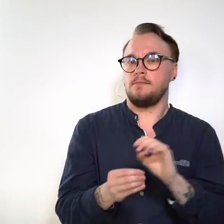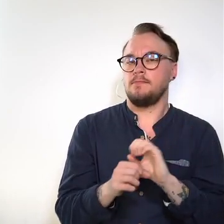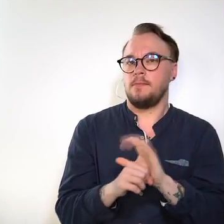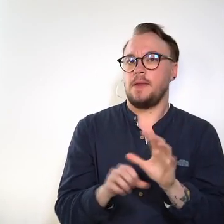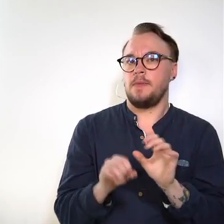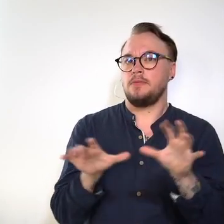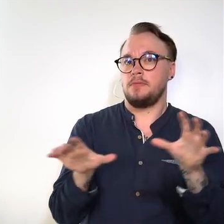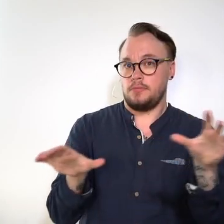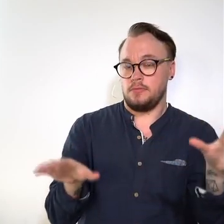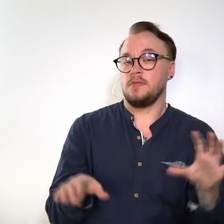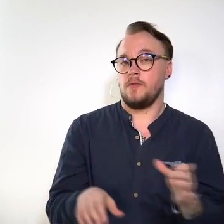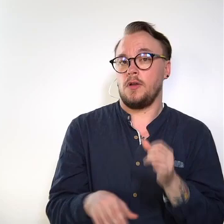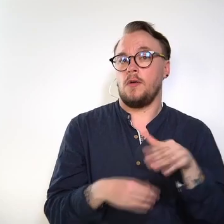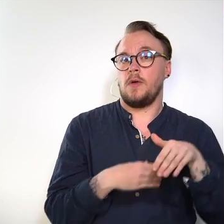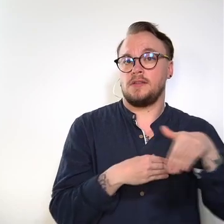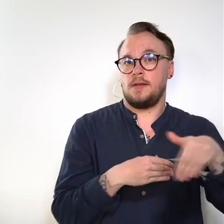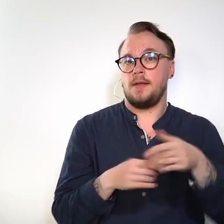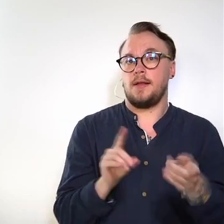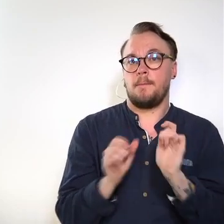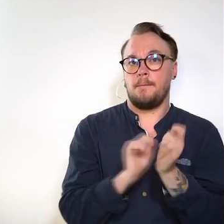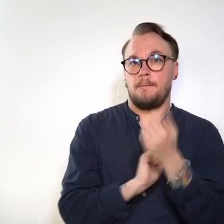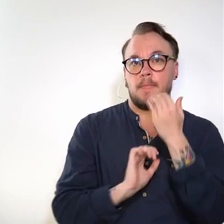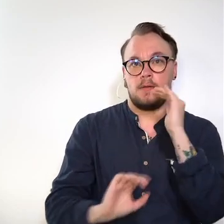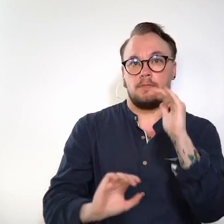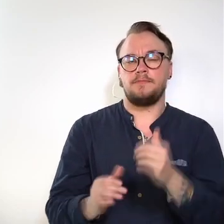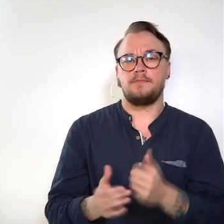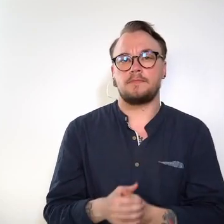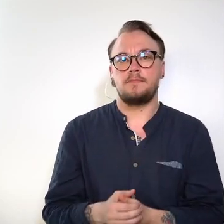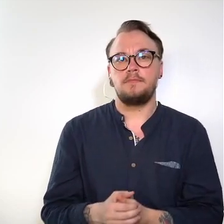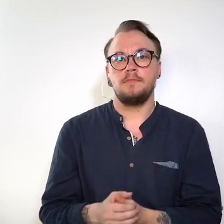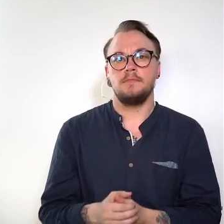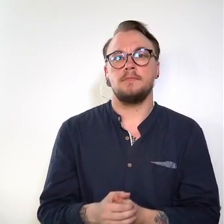parempi. Täällä on yksi yleisökysymys. Palataan vielä tähän